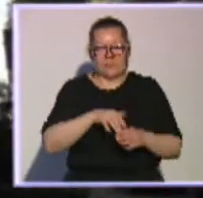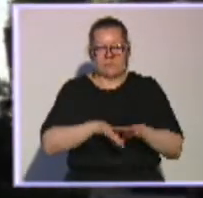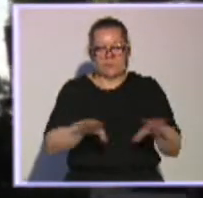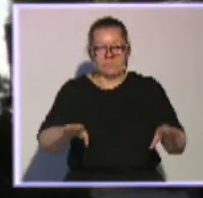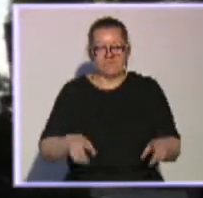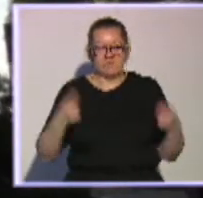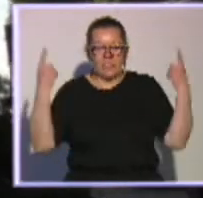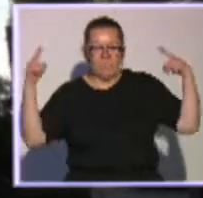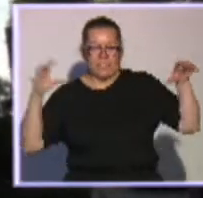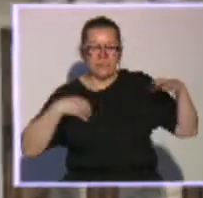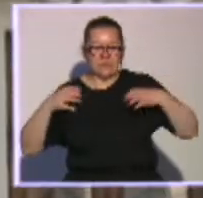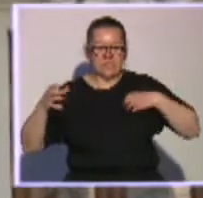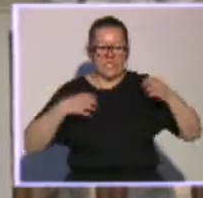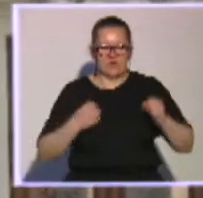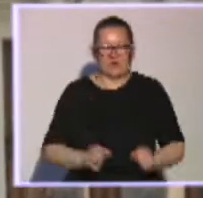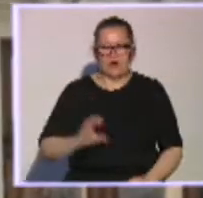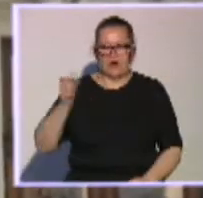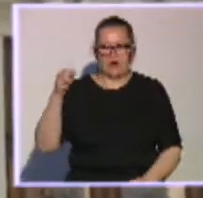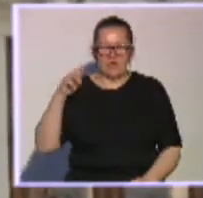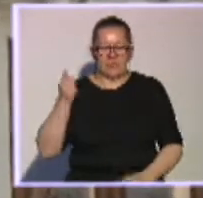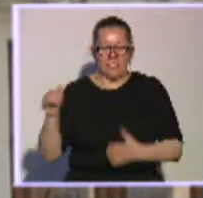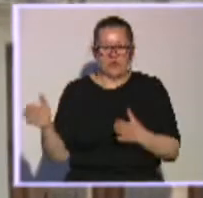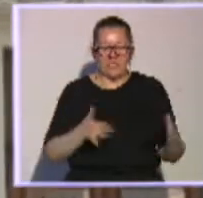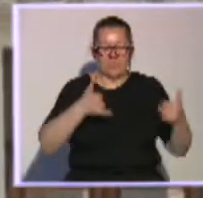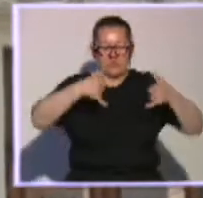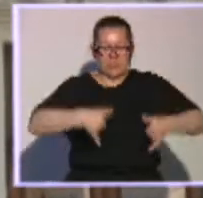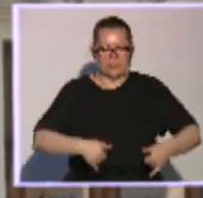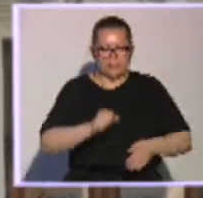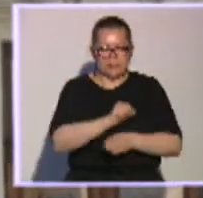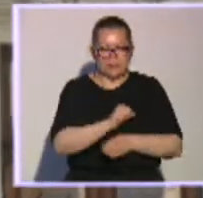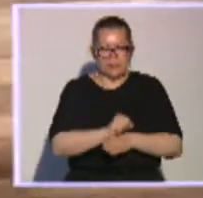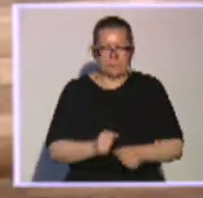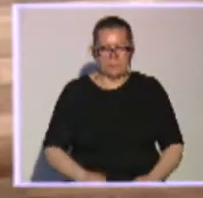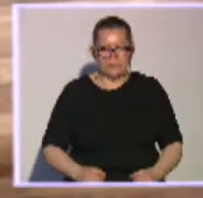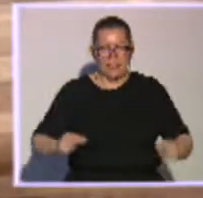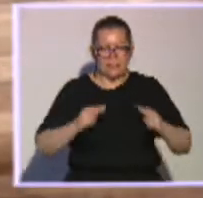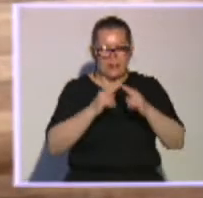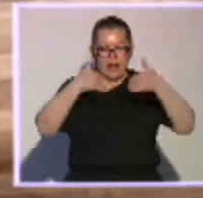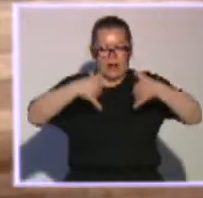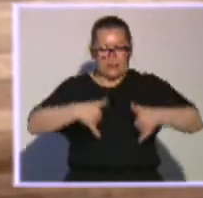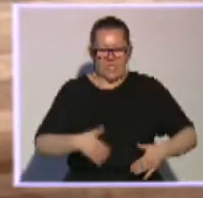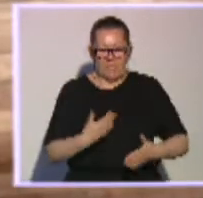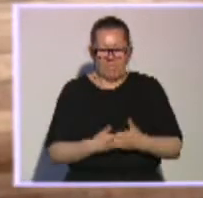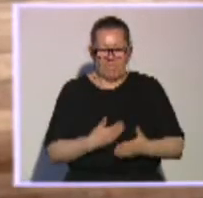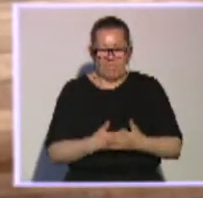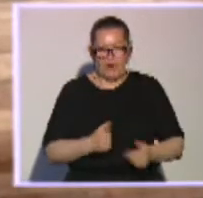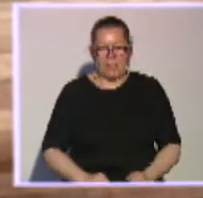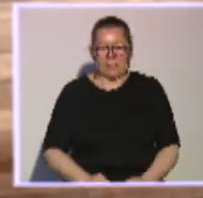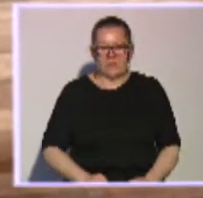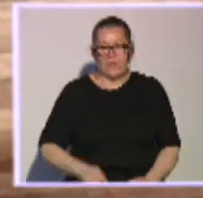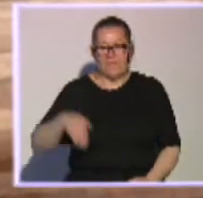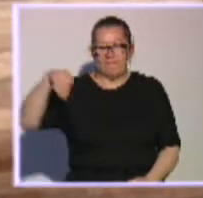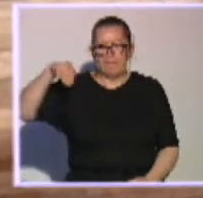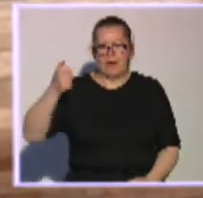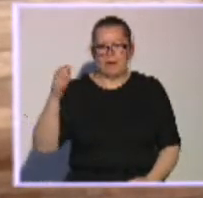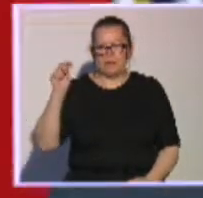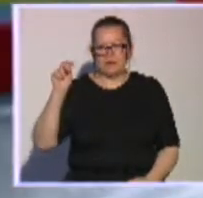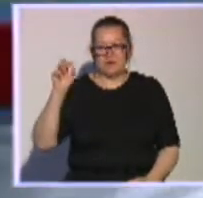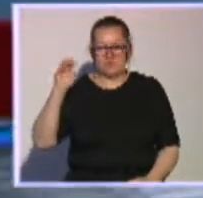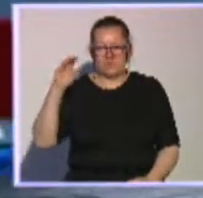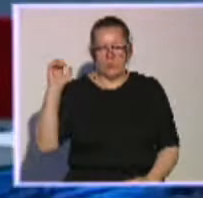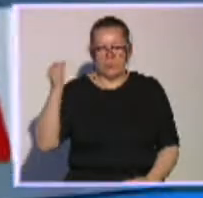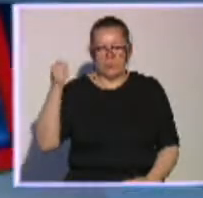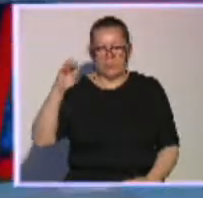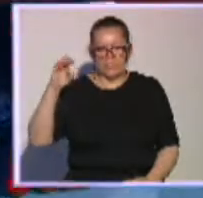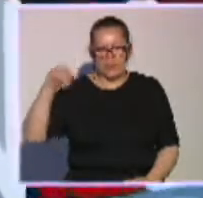Festivalul Național de Teatru Ștefan Iordache de la Caracal începe în această săptămână. Ediția din acest an este dedicată scenografei Lia Manțoc.